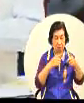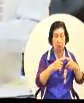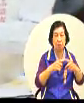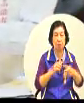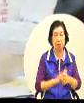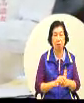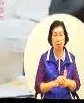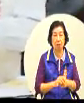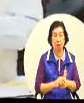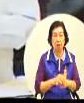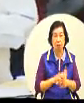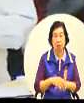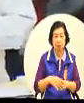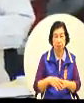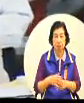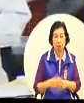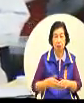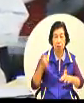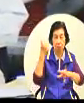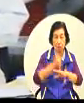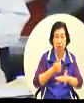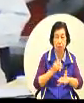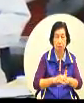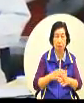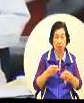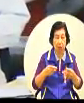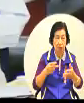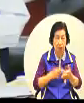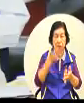曾任第二届的国大代表，